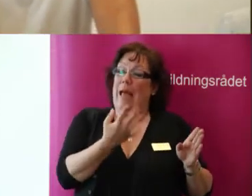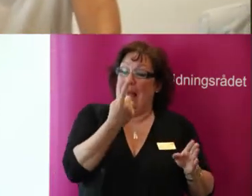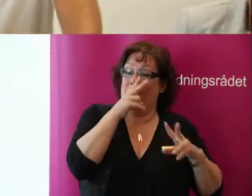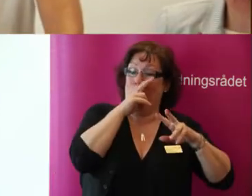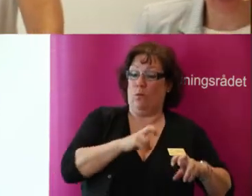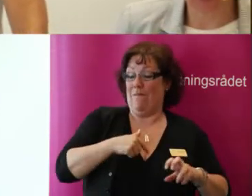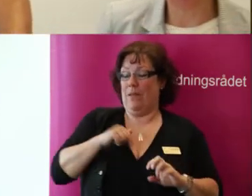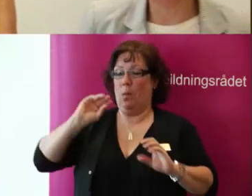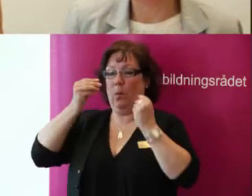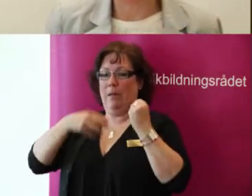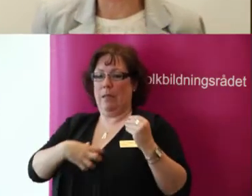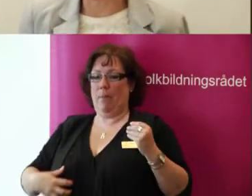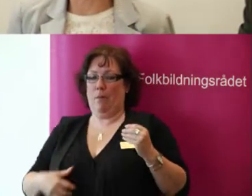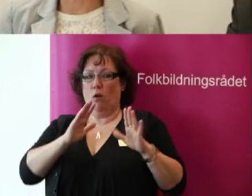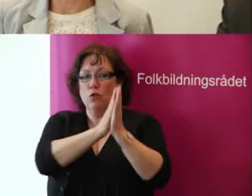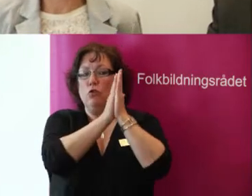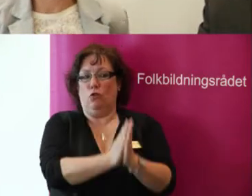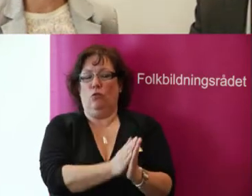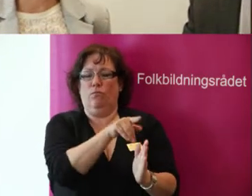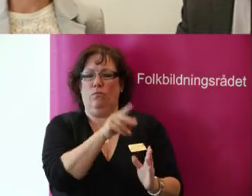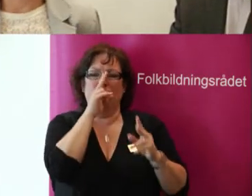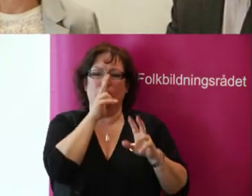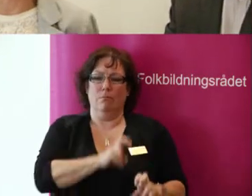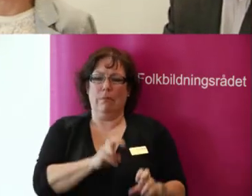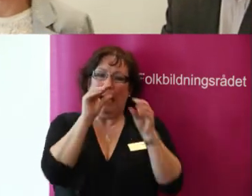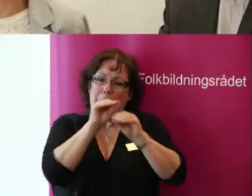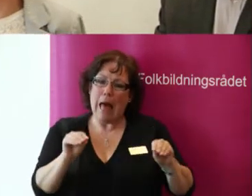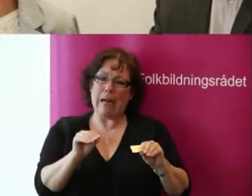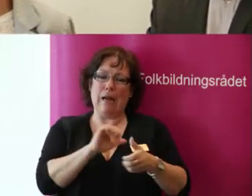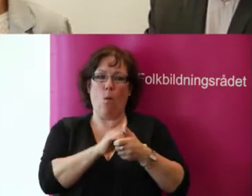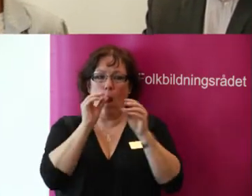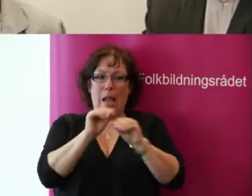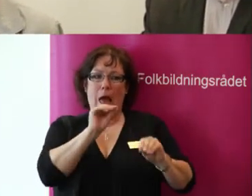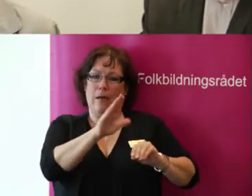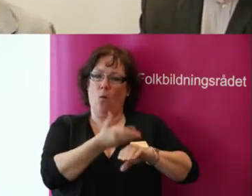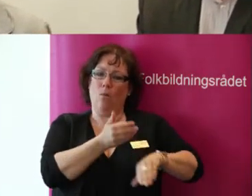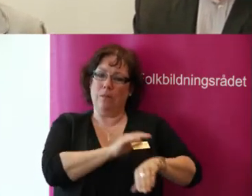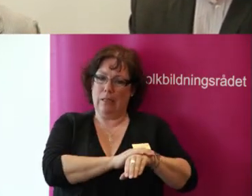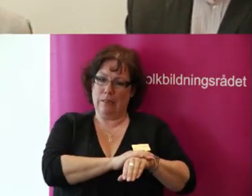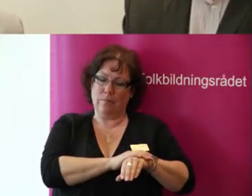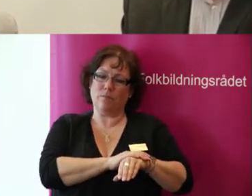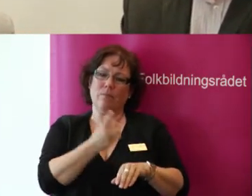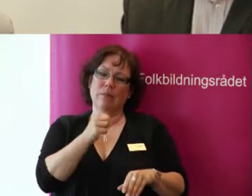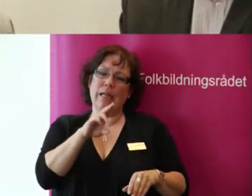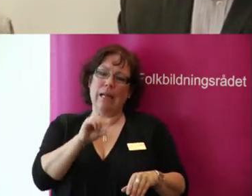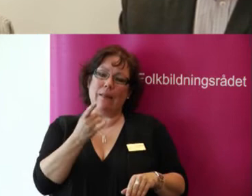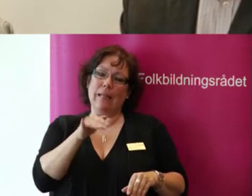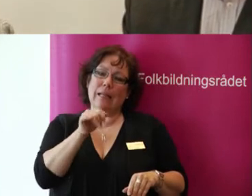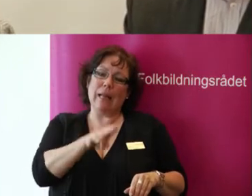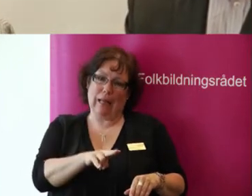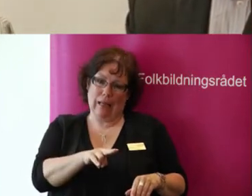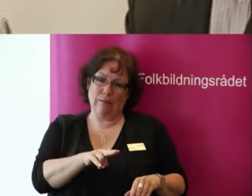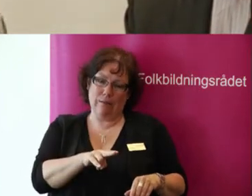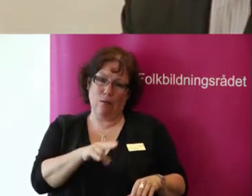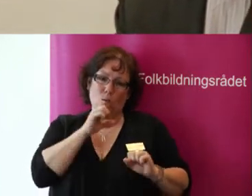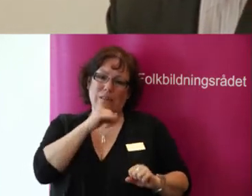på Utbildningsdepartementet har bett att titta på just lärarna och lärarnas kompetens. Det är en docent vid Göteborgs universitet som heter Lena Lindgren. Nu